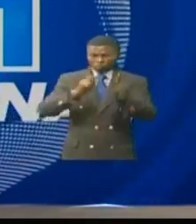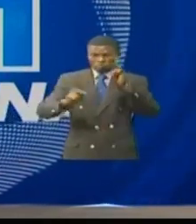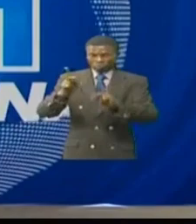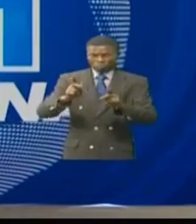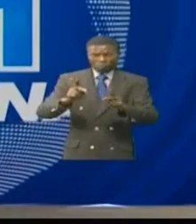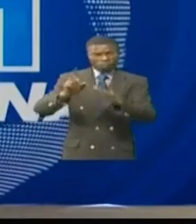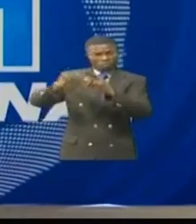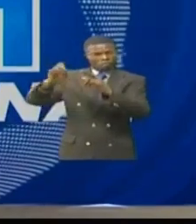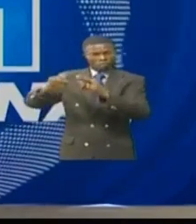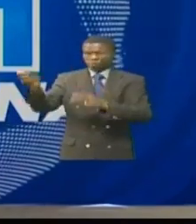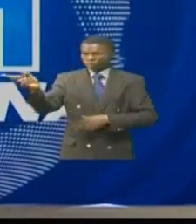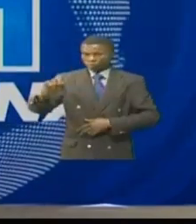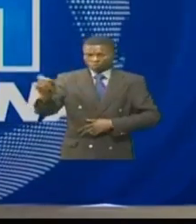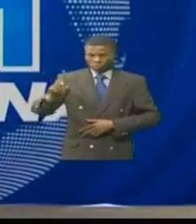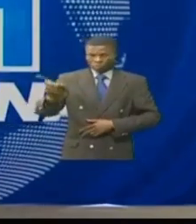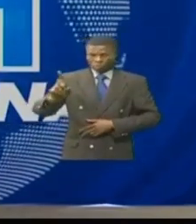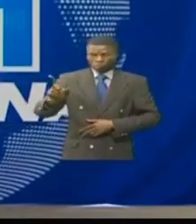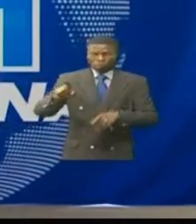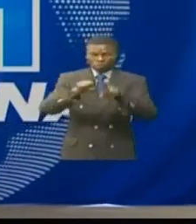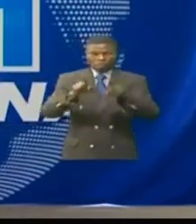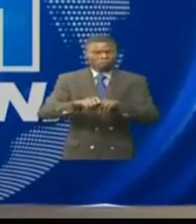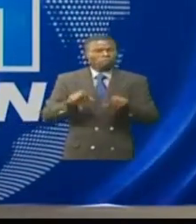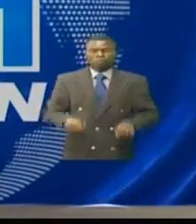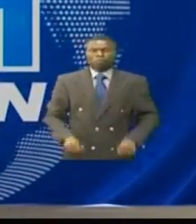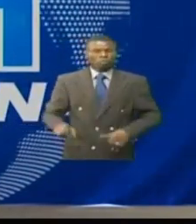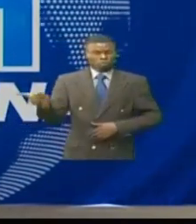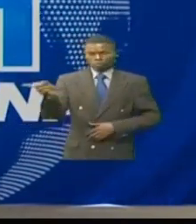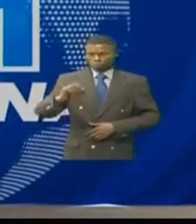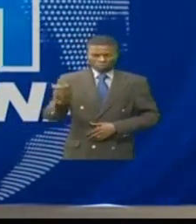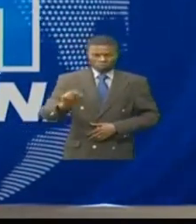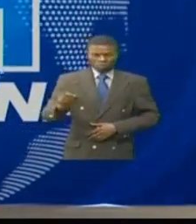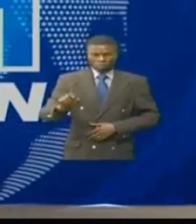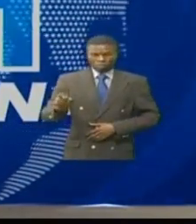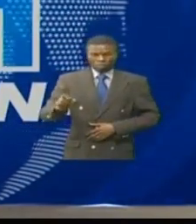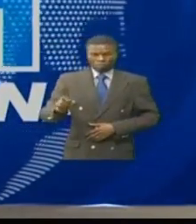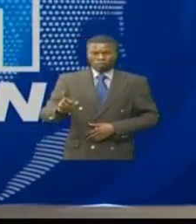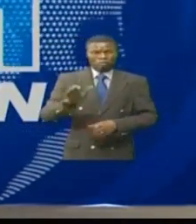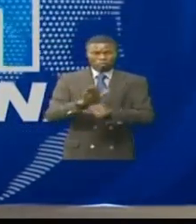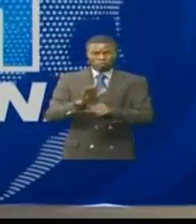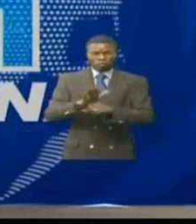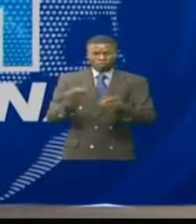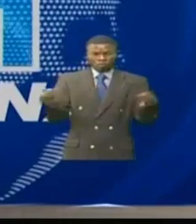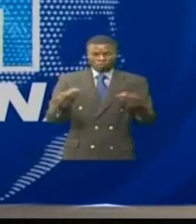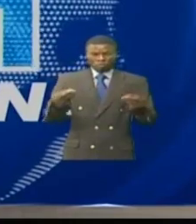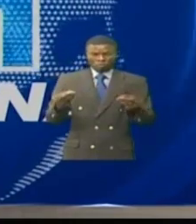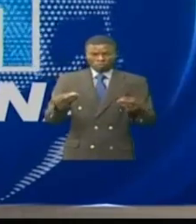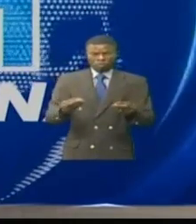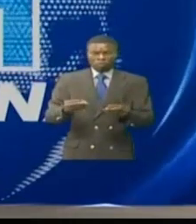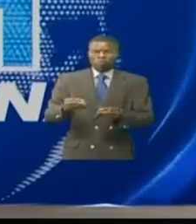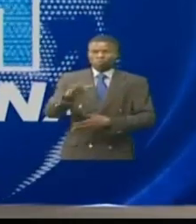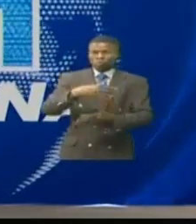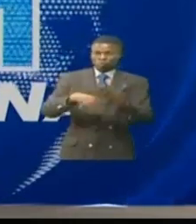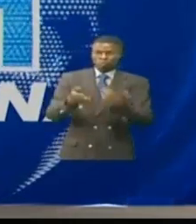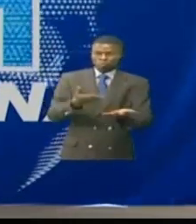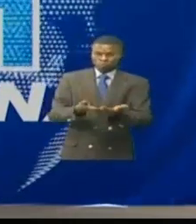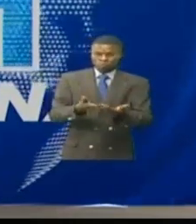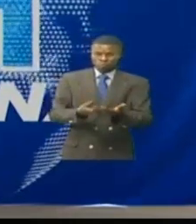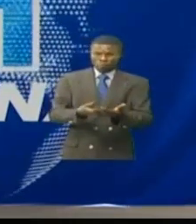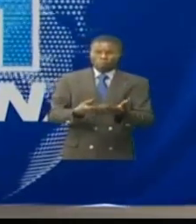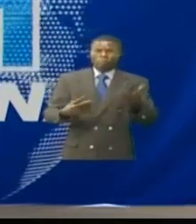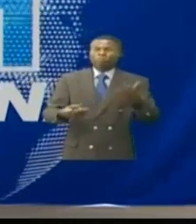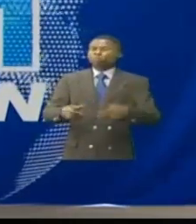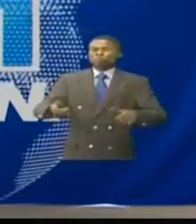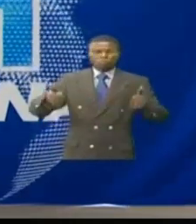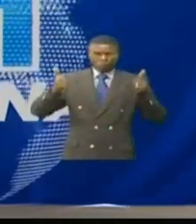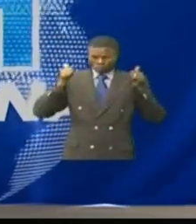se déplaceraient pas autant ni se mourraient pas si nombreuses à cause de la barbarie, dénonçant